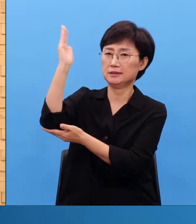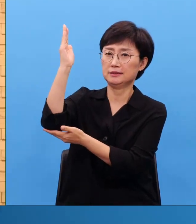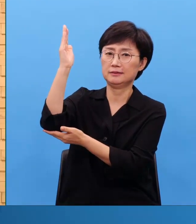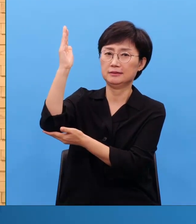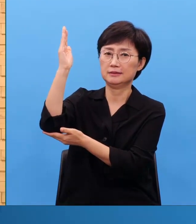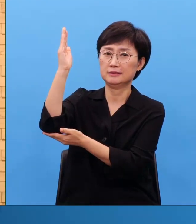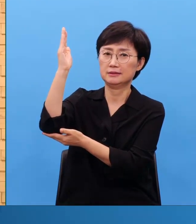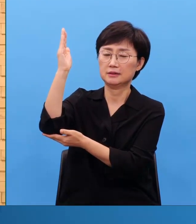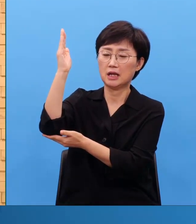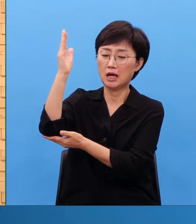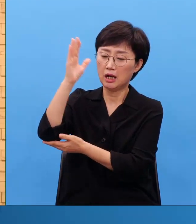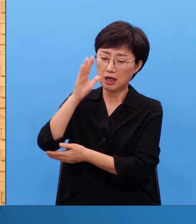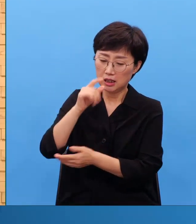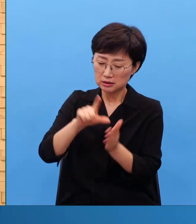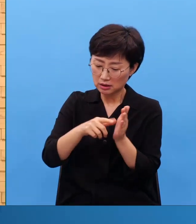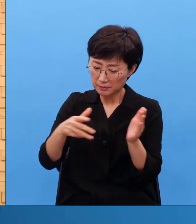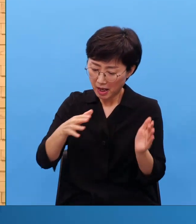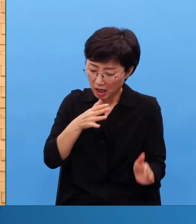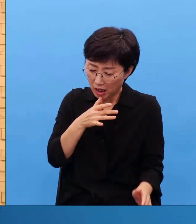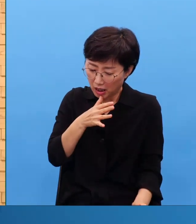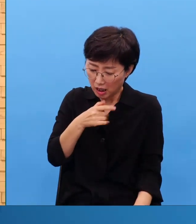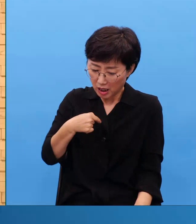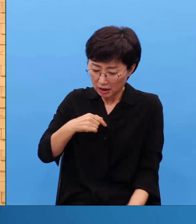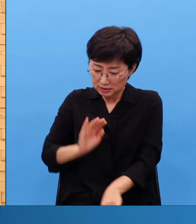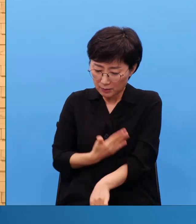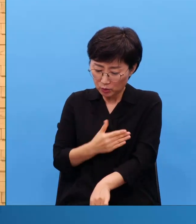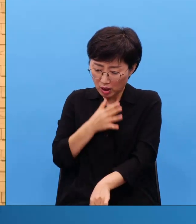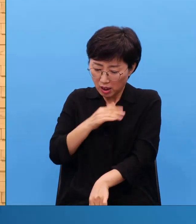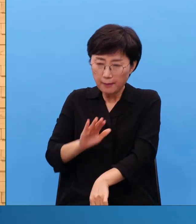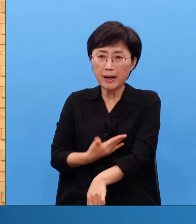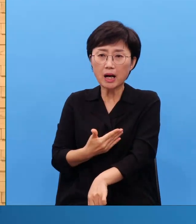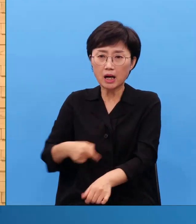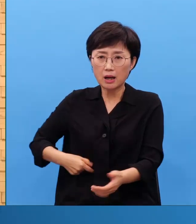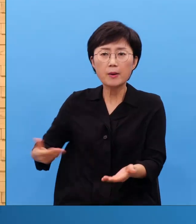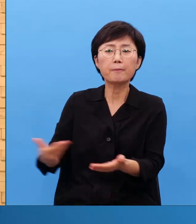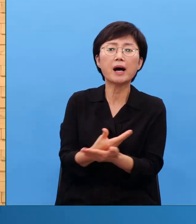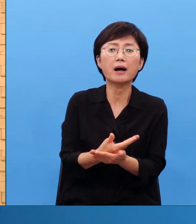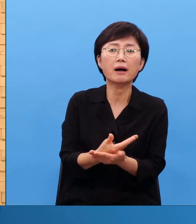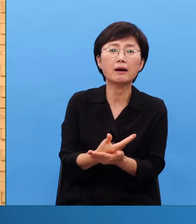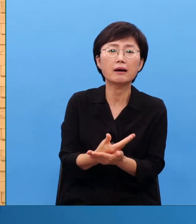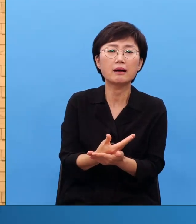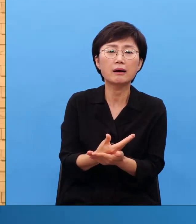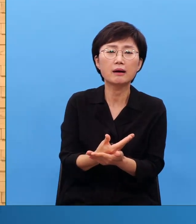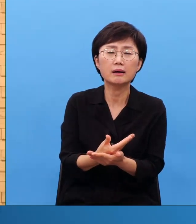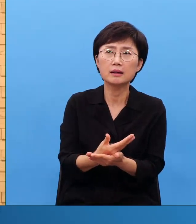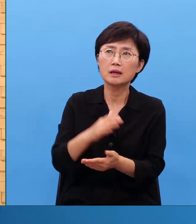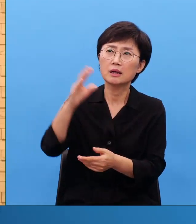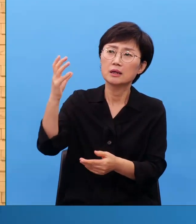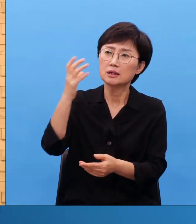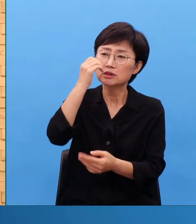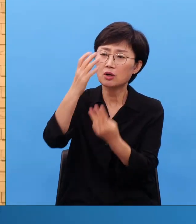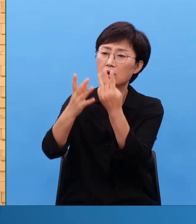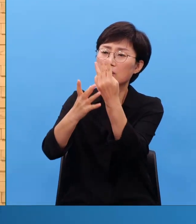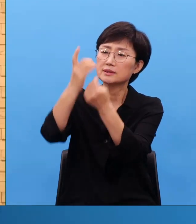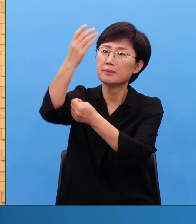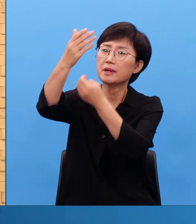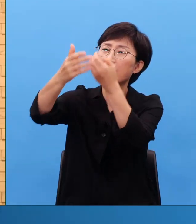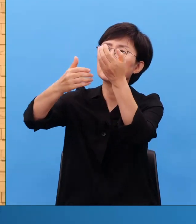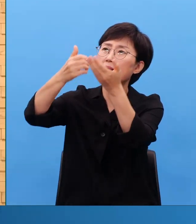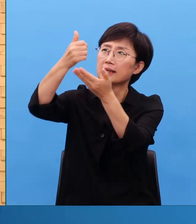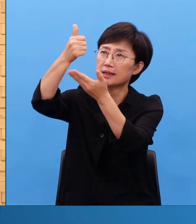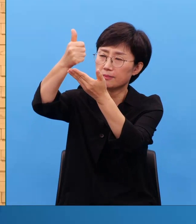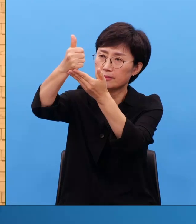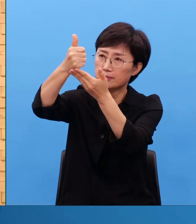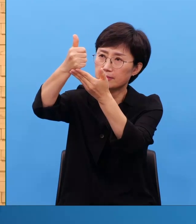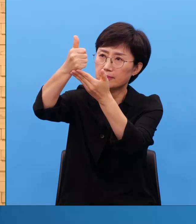얼마나 잘못한다는 걸 알았어요. And I realized how problematic that was. 성삼위 하나님께서 보좌의 능력으로 시대살이를 그